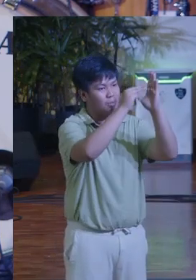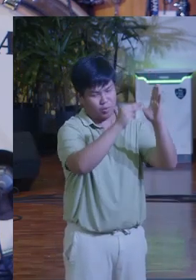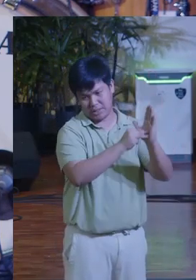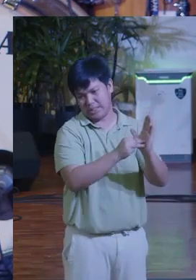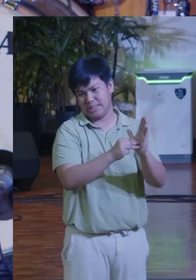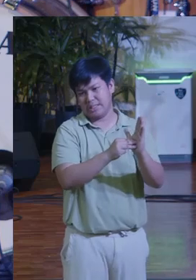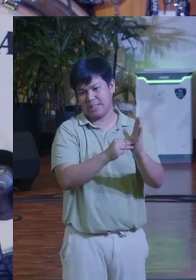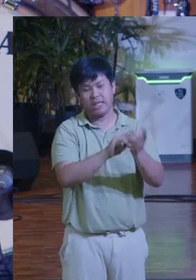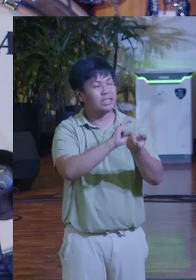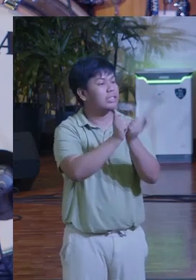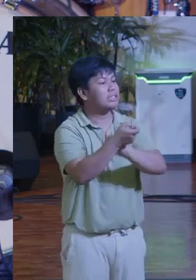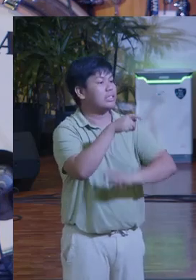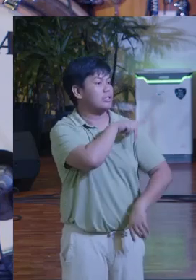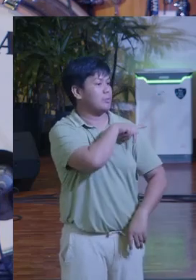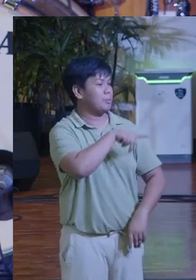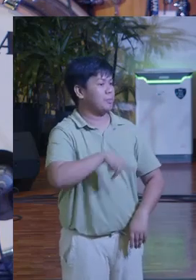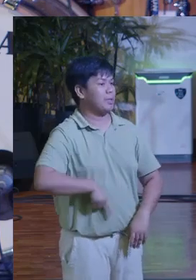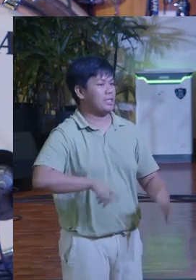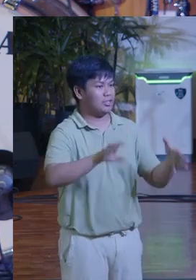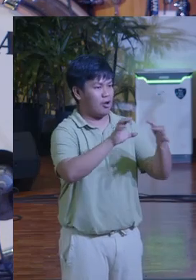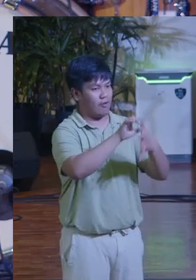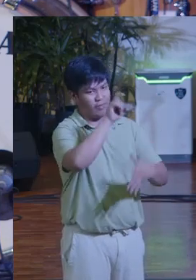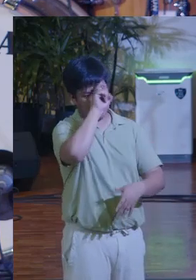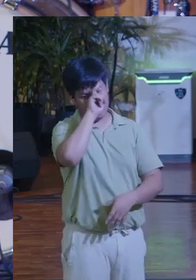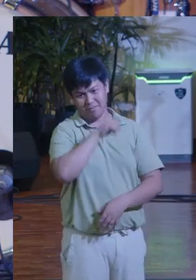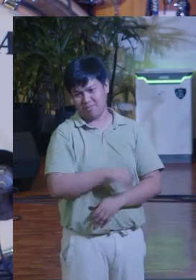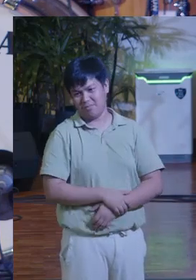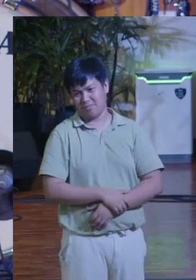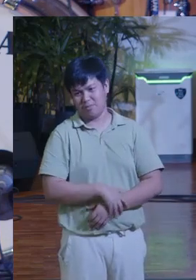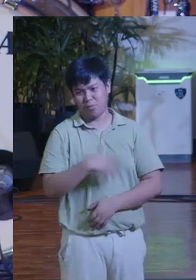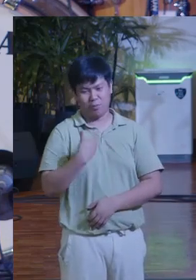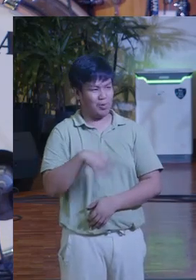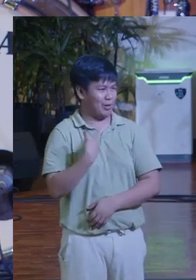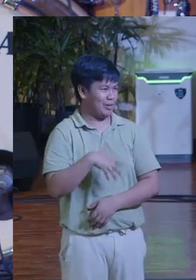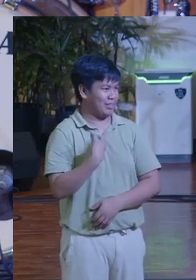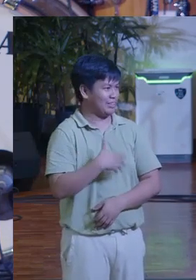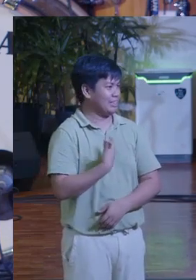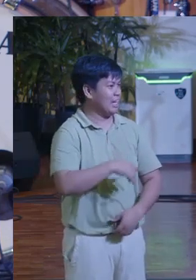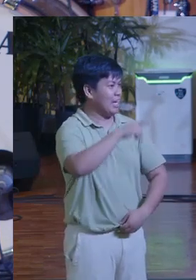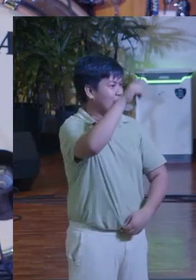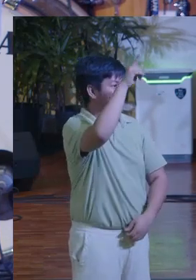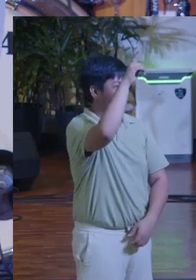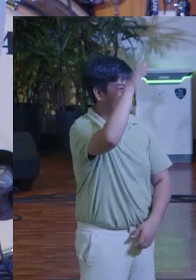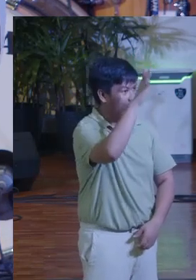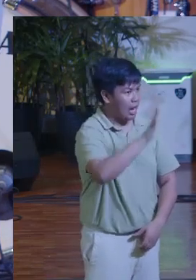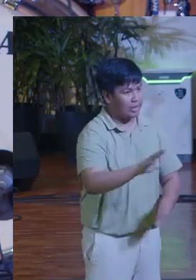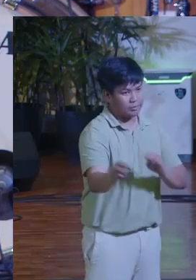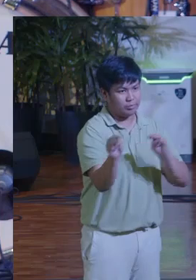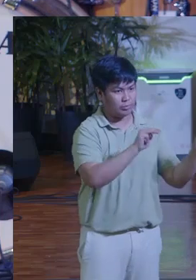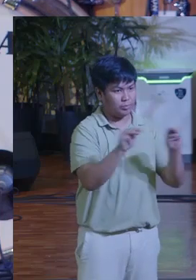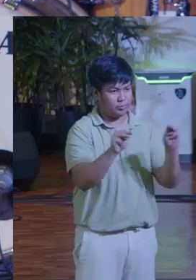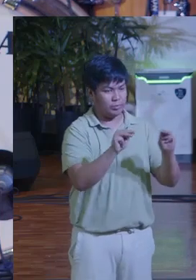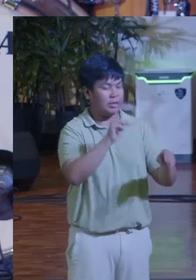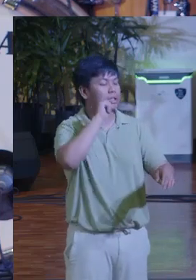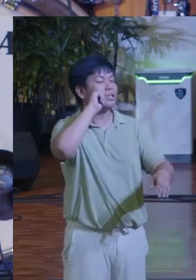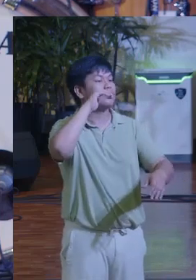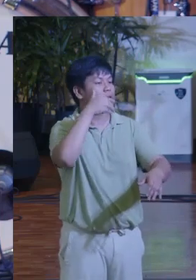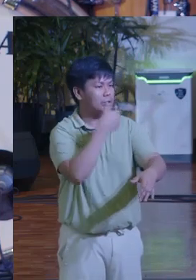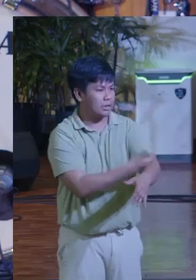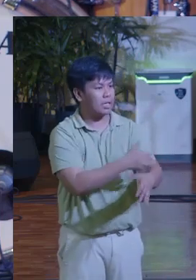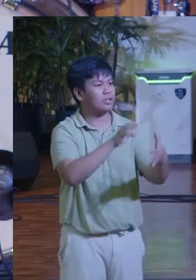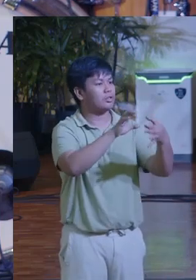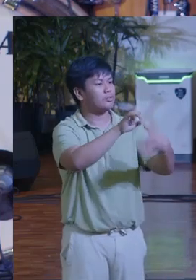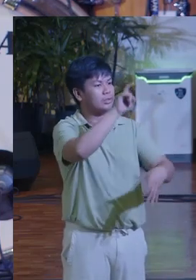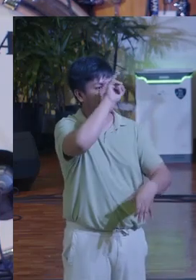Inadapt po niya si Moses. Kumilos ang Diyos sa kanyang puso para siya ay magkaroon ng